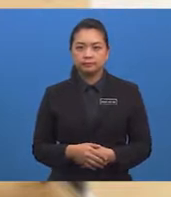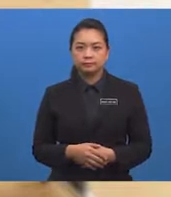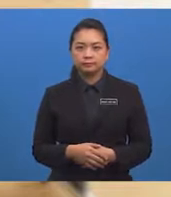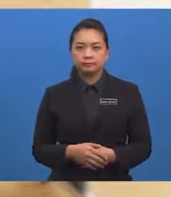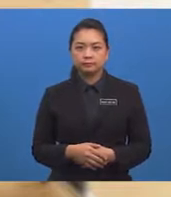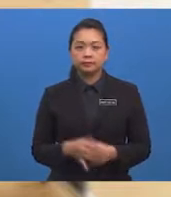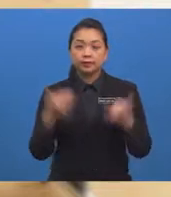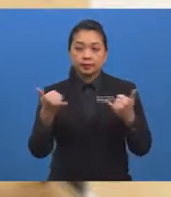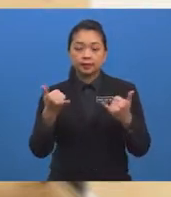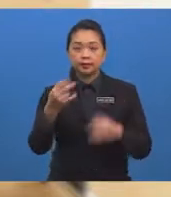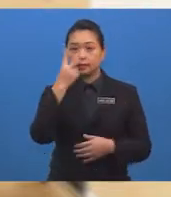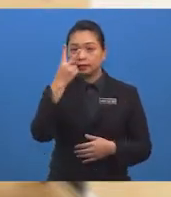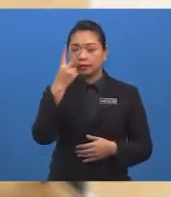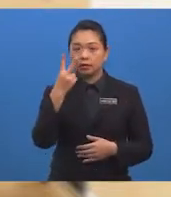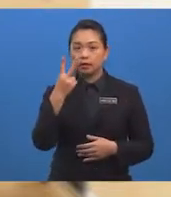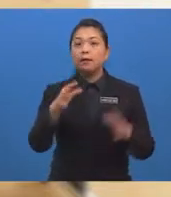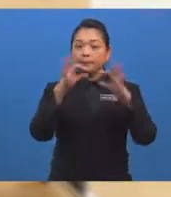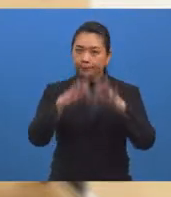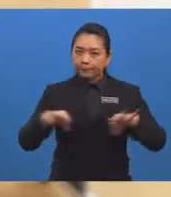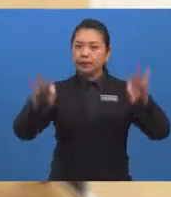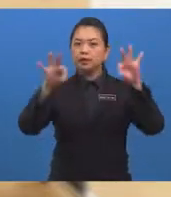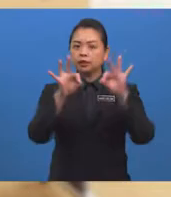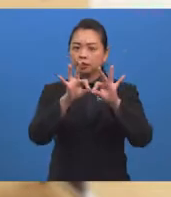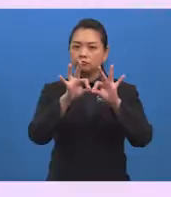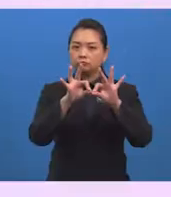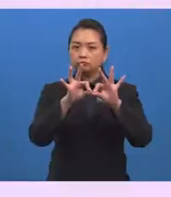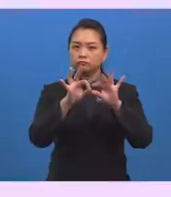tentang kepentingan tadbir urus baik.